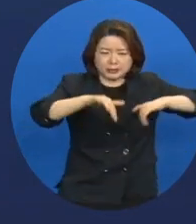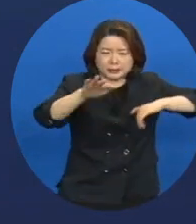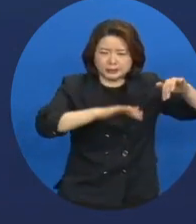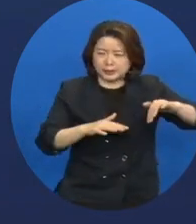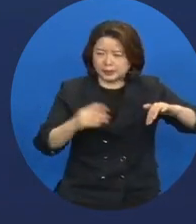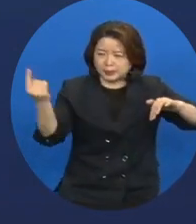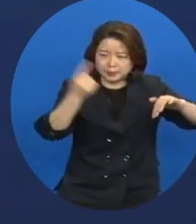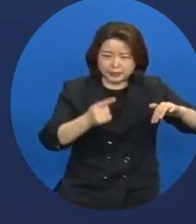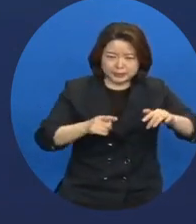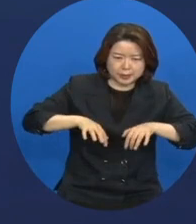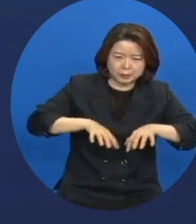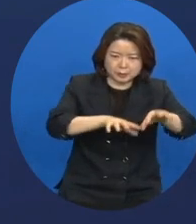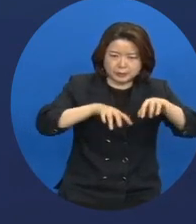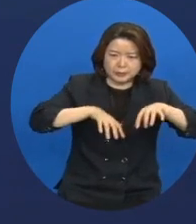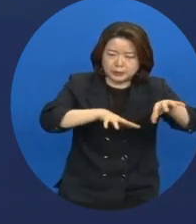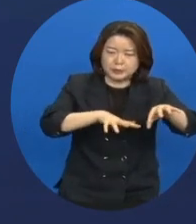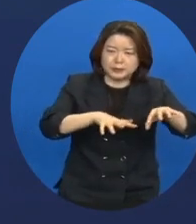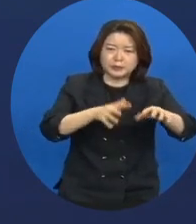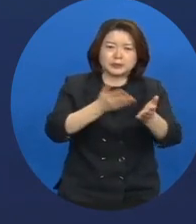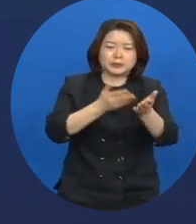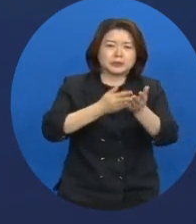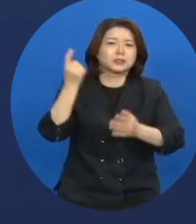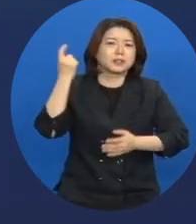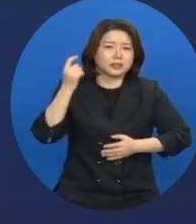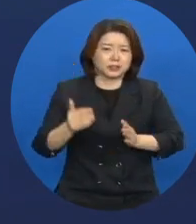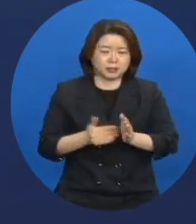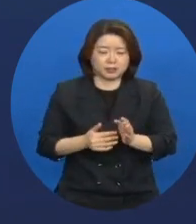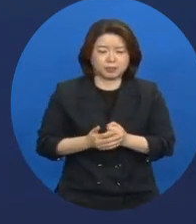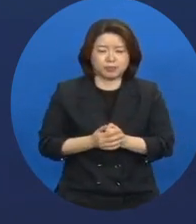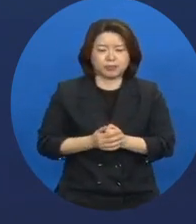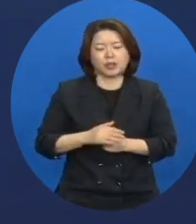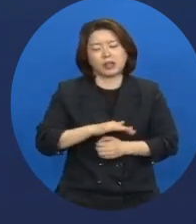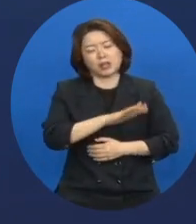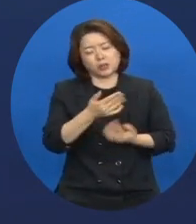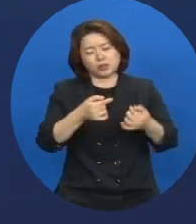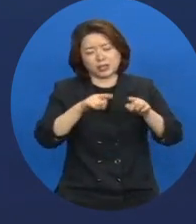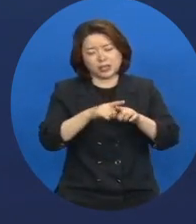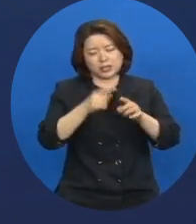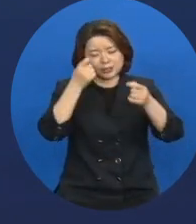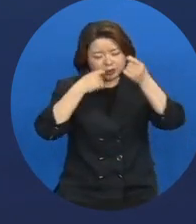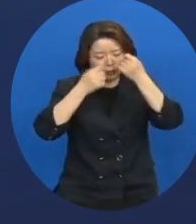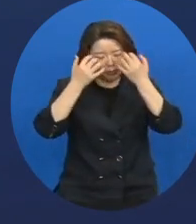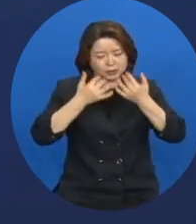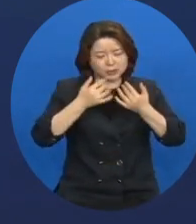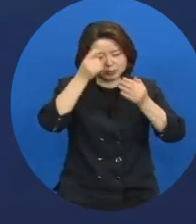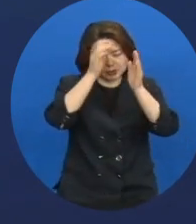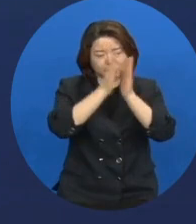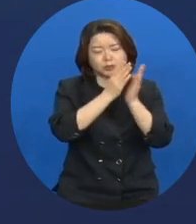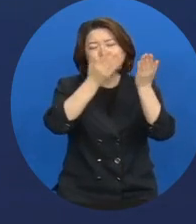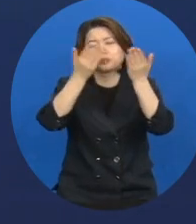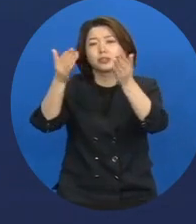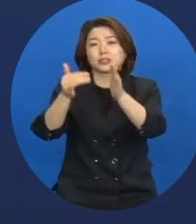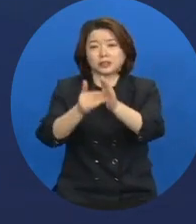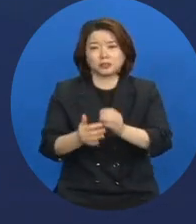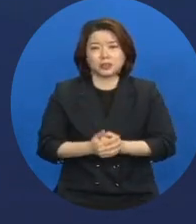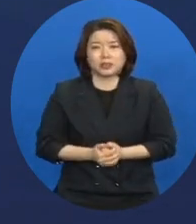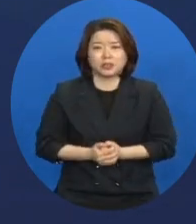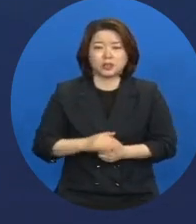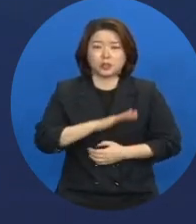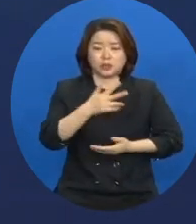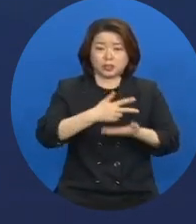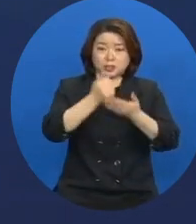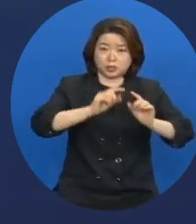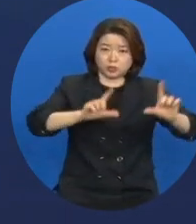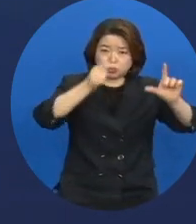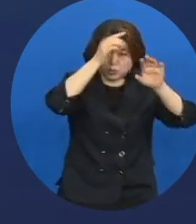소식이 전해졌습니다. 우리는 함께 눈물을 흘리며 기도를 드렸습니다. 우리가 주일